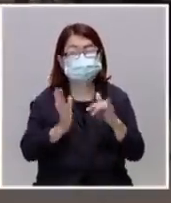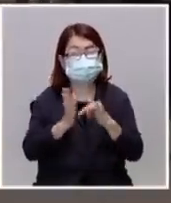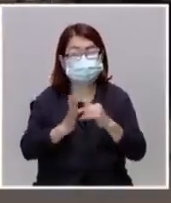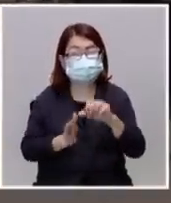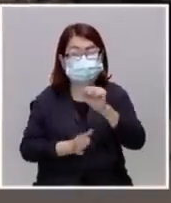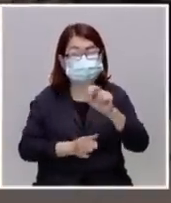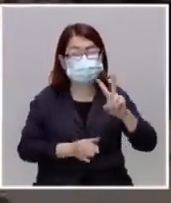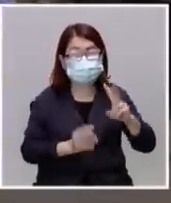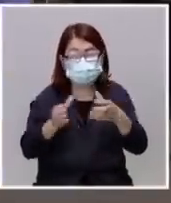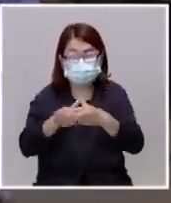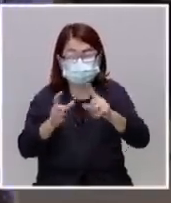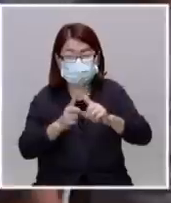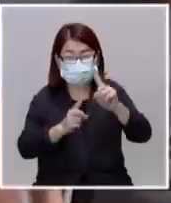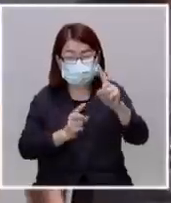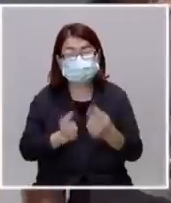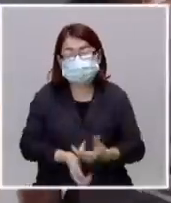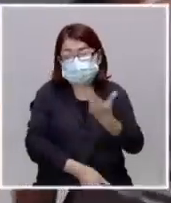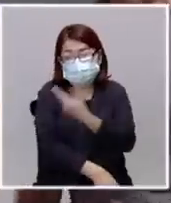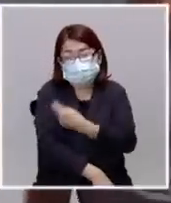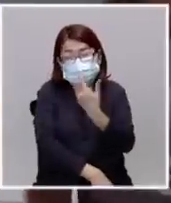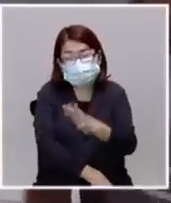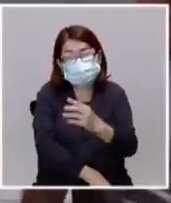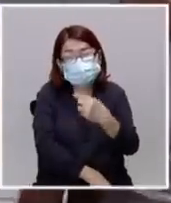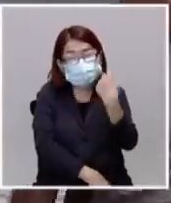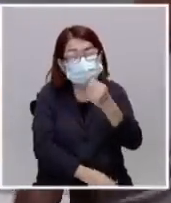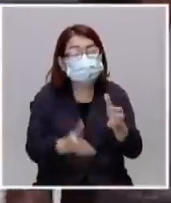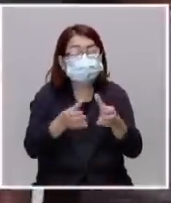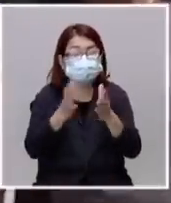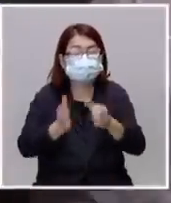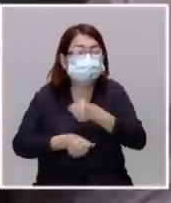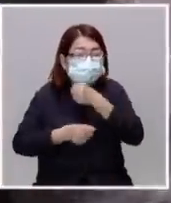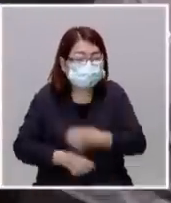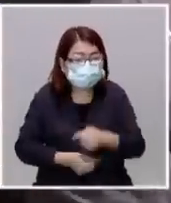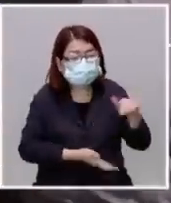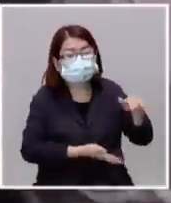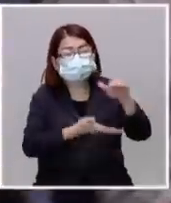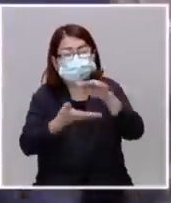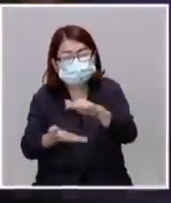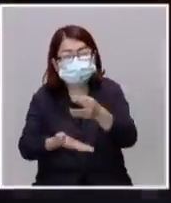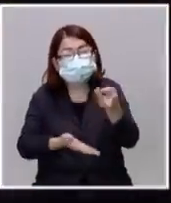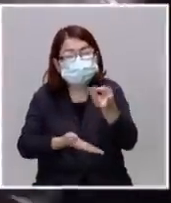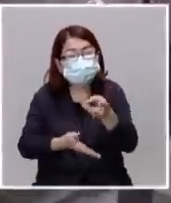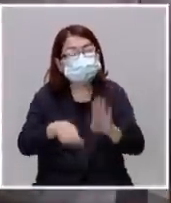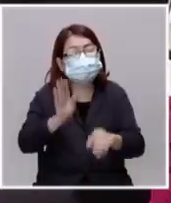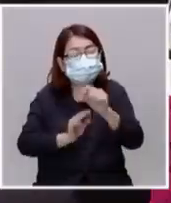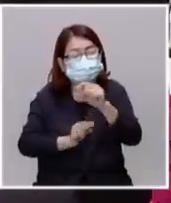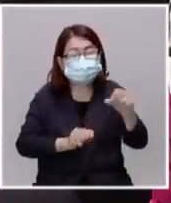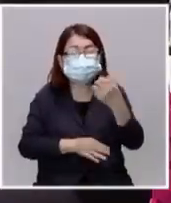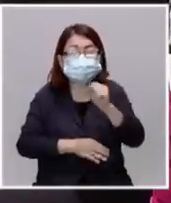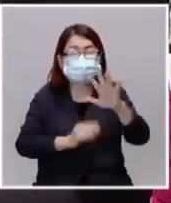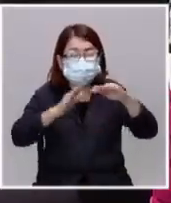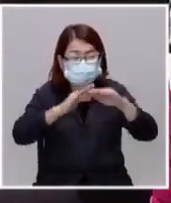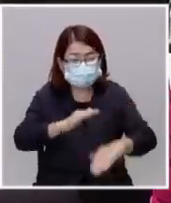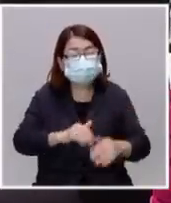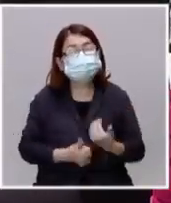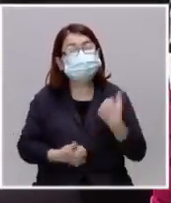ที่ได้รับวัคซีนต้านโควิดซิโนแวคในชิลีก็คือผู้สูงอายุซึ่งตอนนั้นส่งวัคซีนไปเนี่ยจำนวนน้อยกว่า15ล้านโดสนั่นหมายความว่ามี